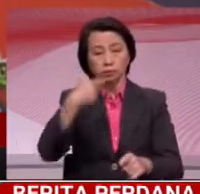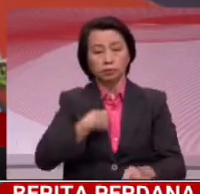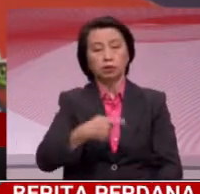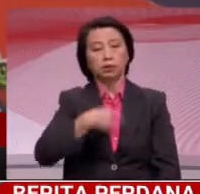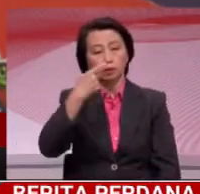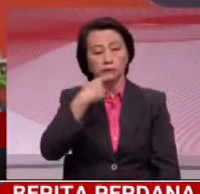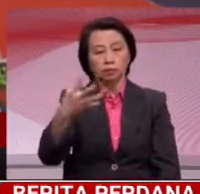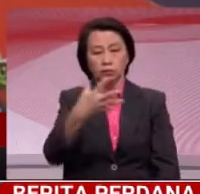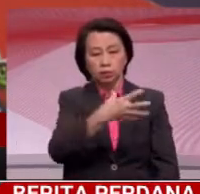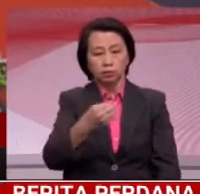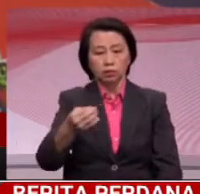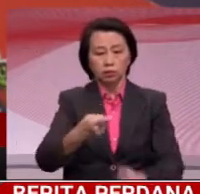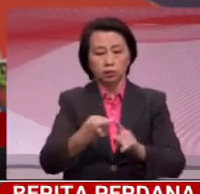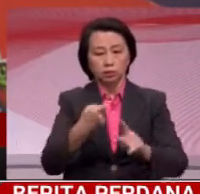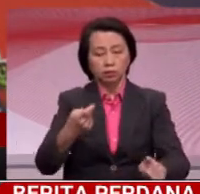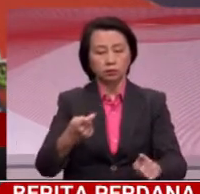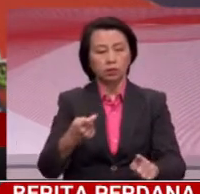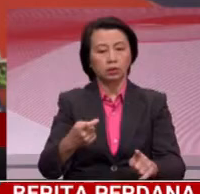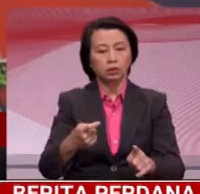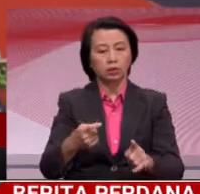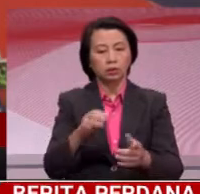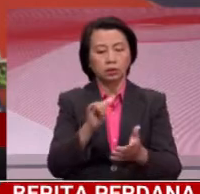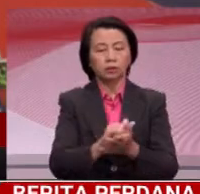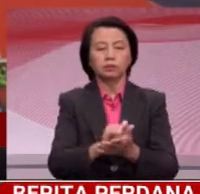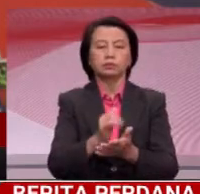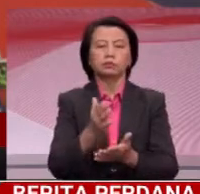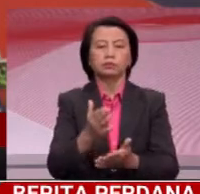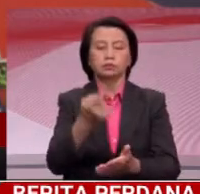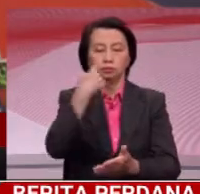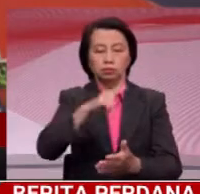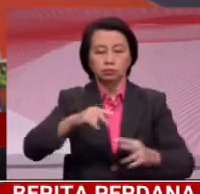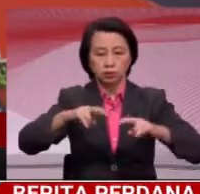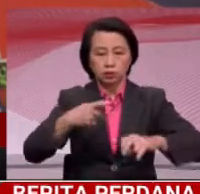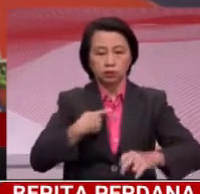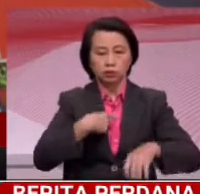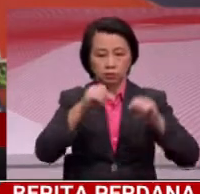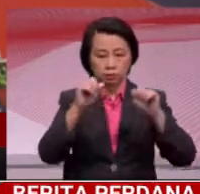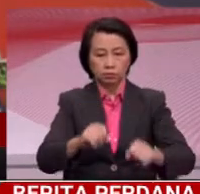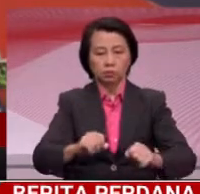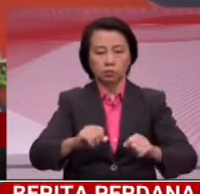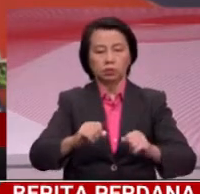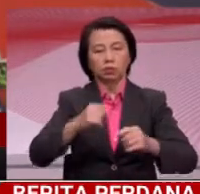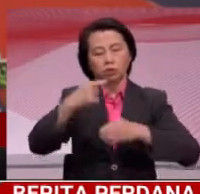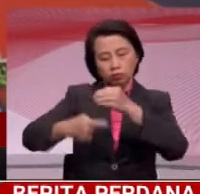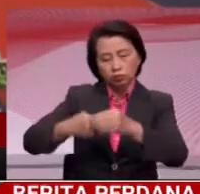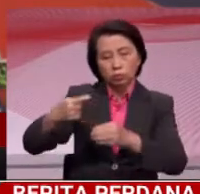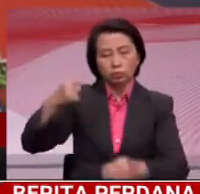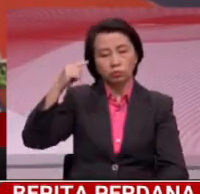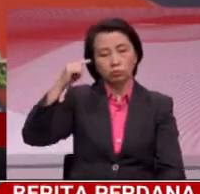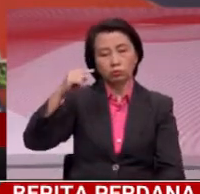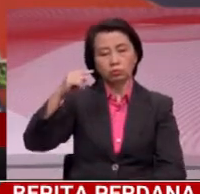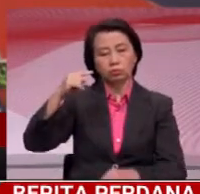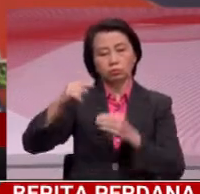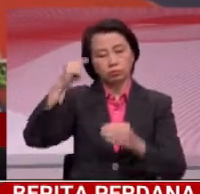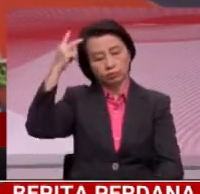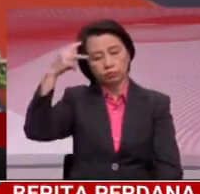adalah langkah yang memang dikandalkan oleh rakyat, bukan kita bergelumang dengan soal politik.